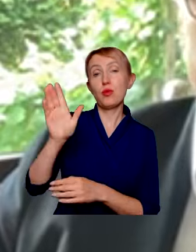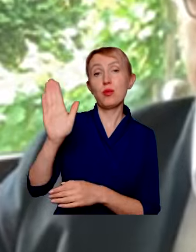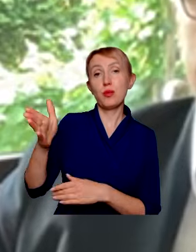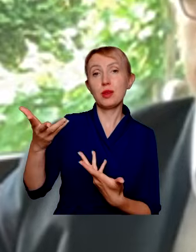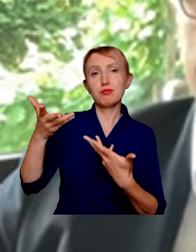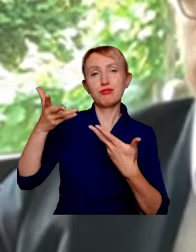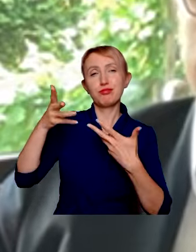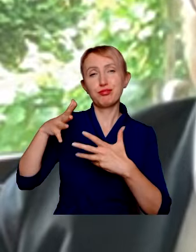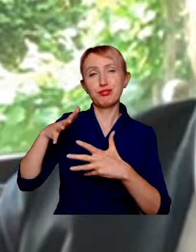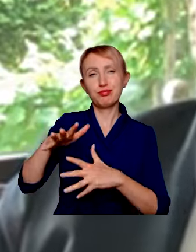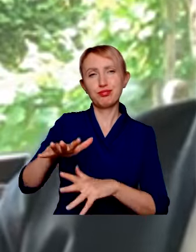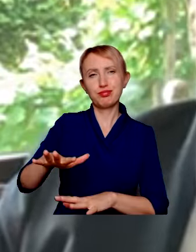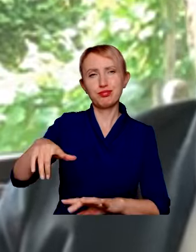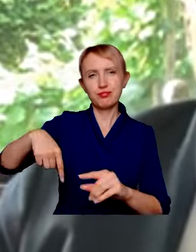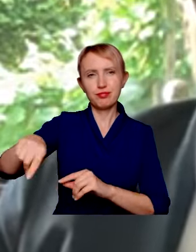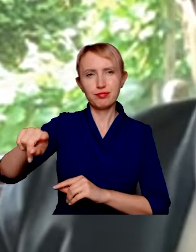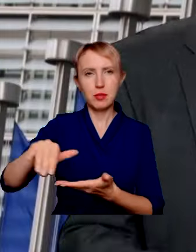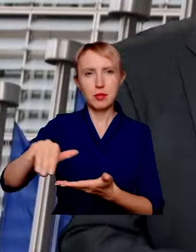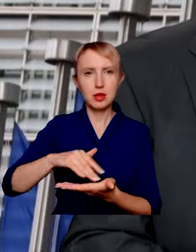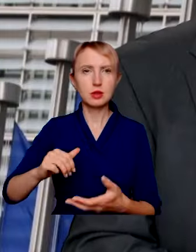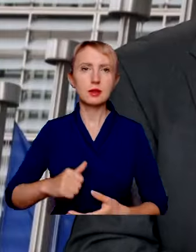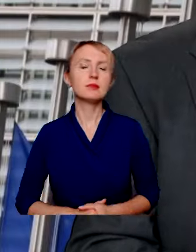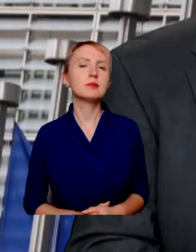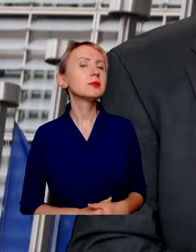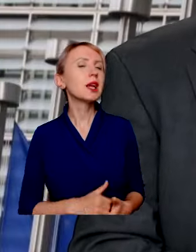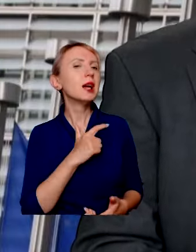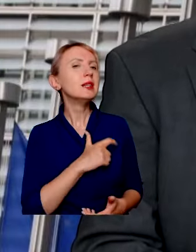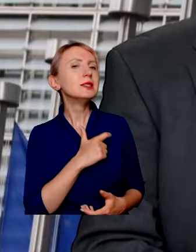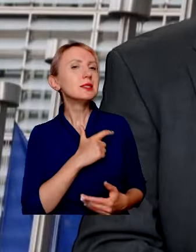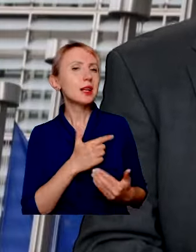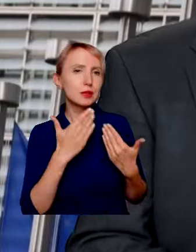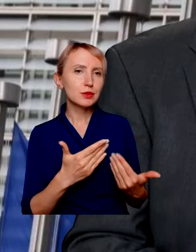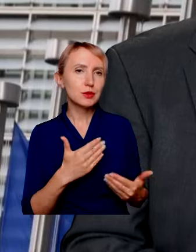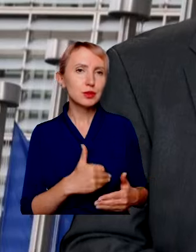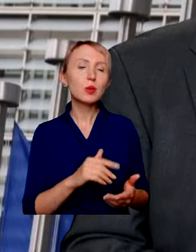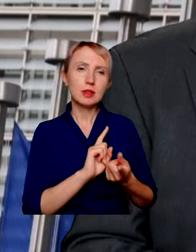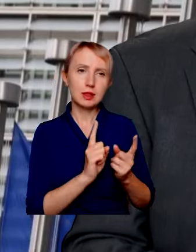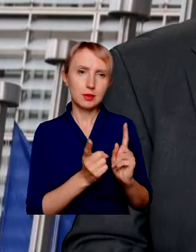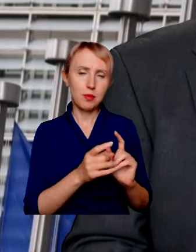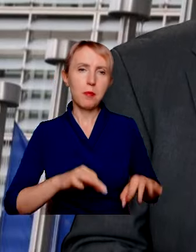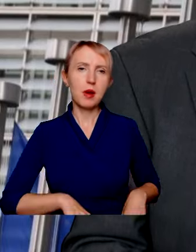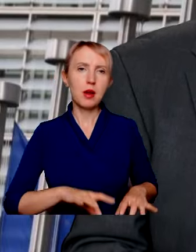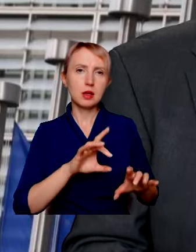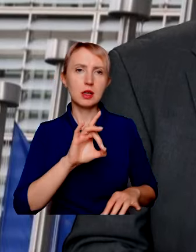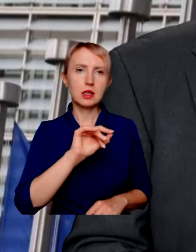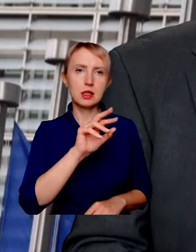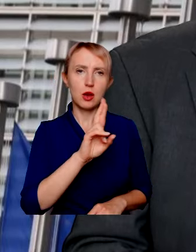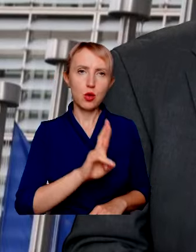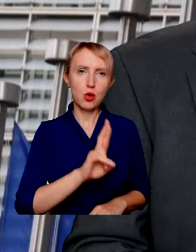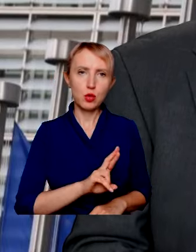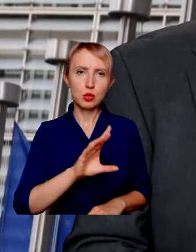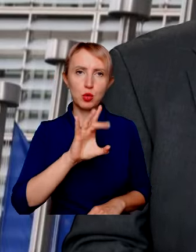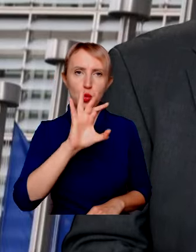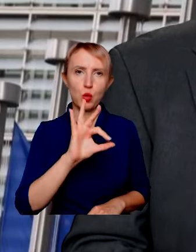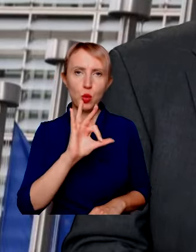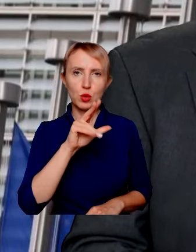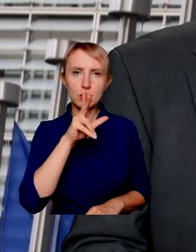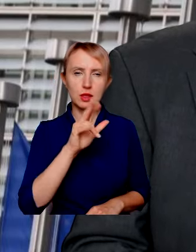i kruszyć w najbliższych miesiącach. Bardzo serdecznie dziękuję za to spotkanie. Pan profesor Grzegorz Górski,